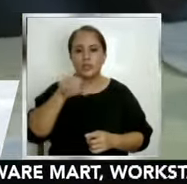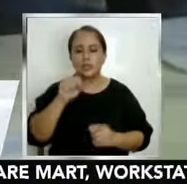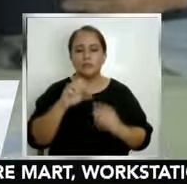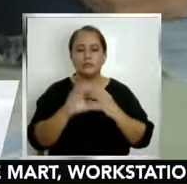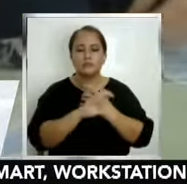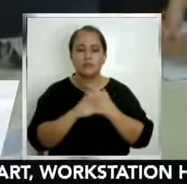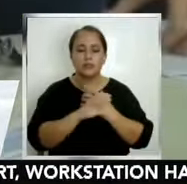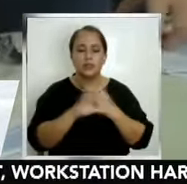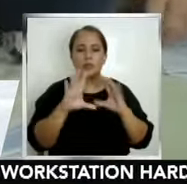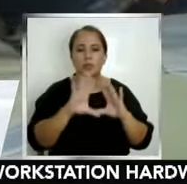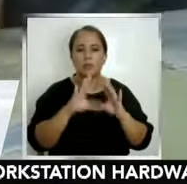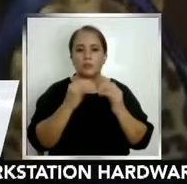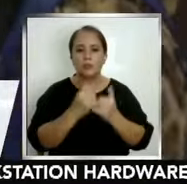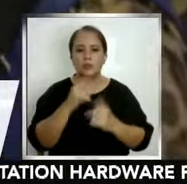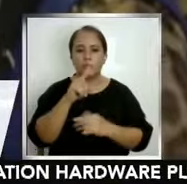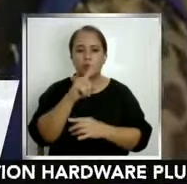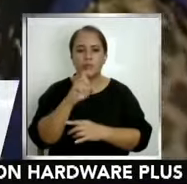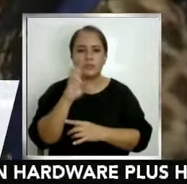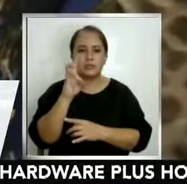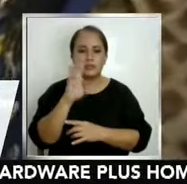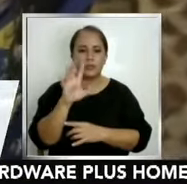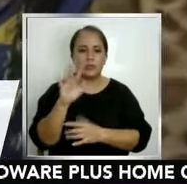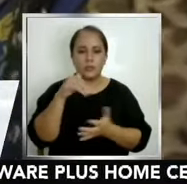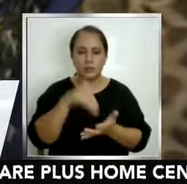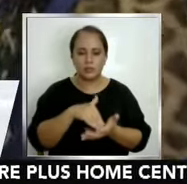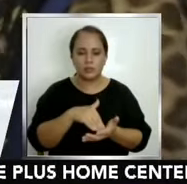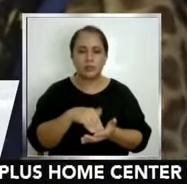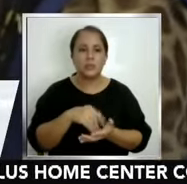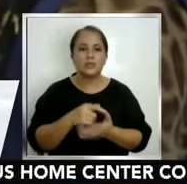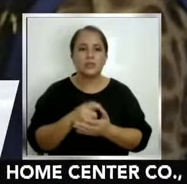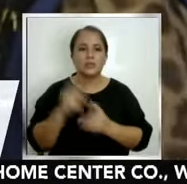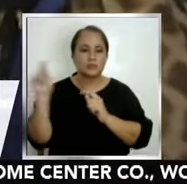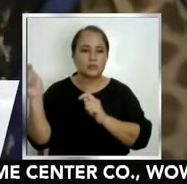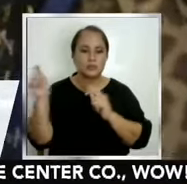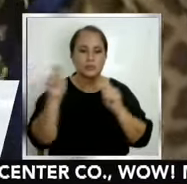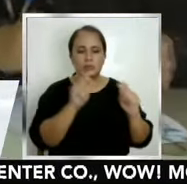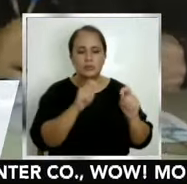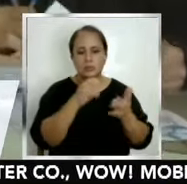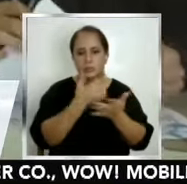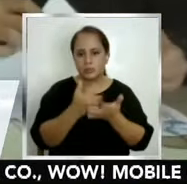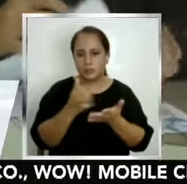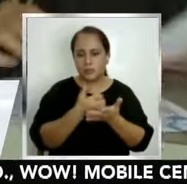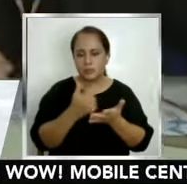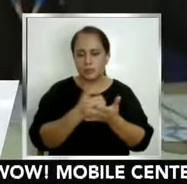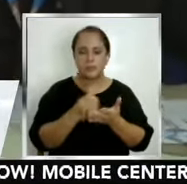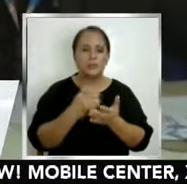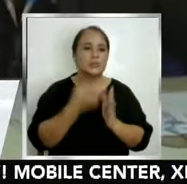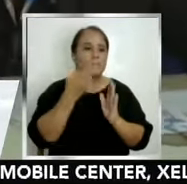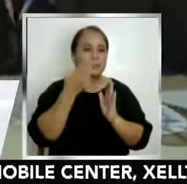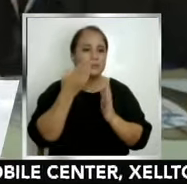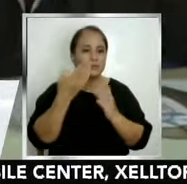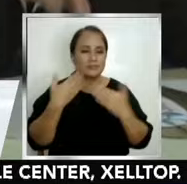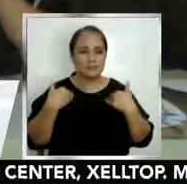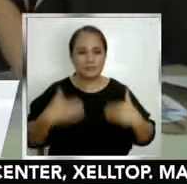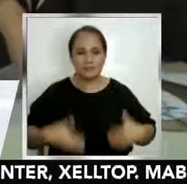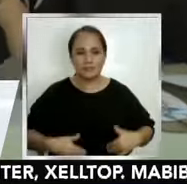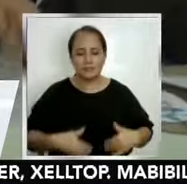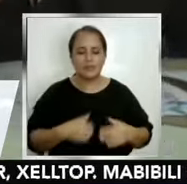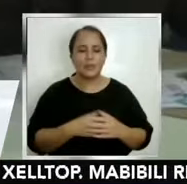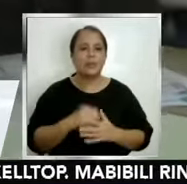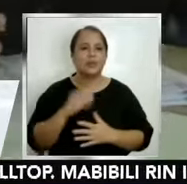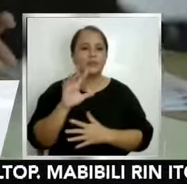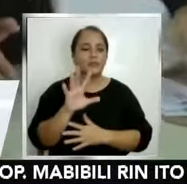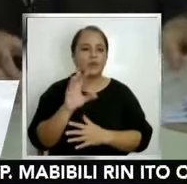ang 175,000 pesos na transportation expenses ng labi ni Renato. 5 ring OFWs